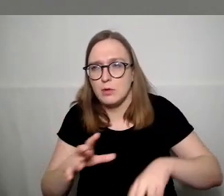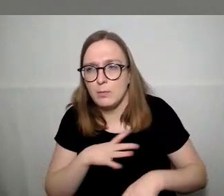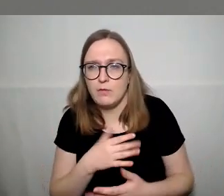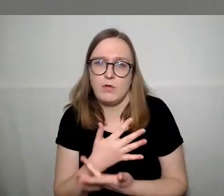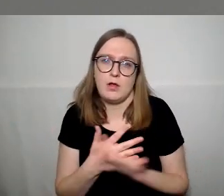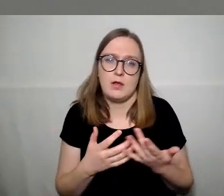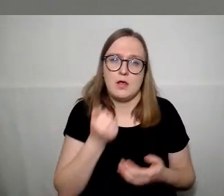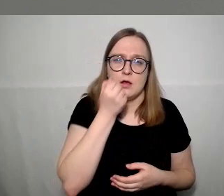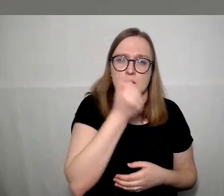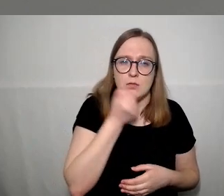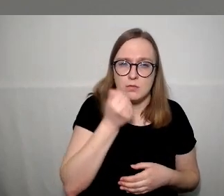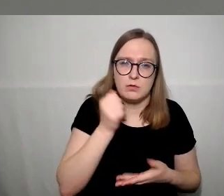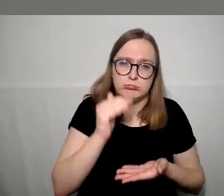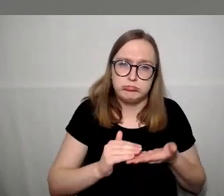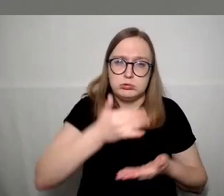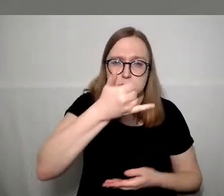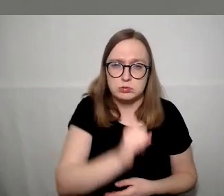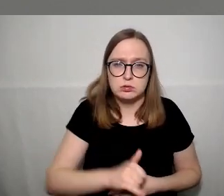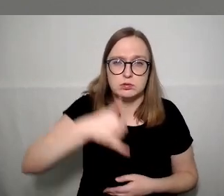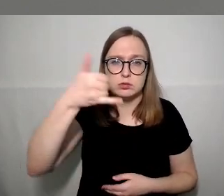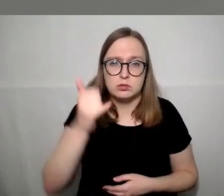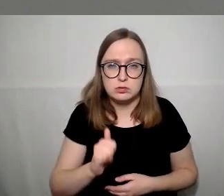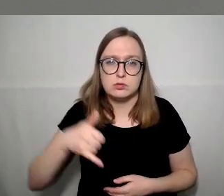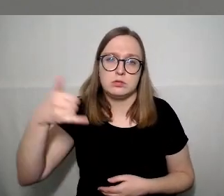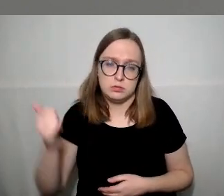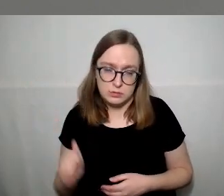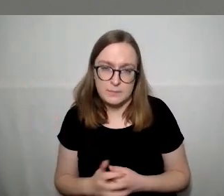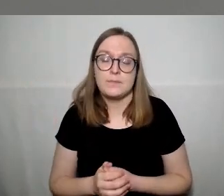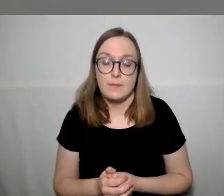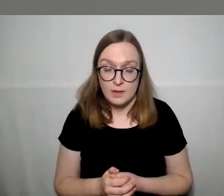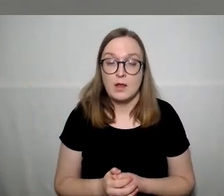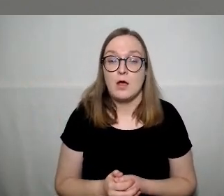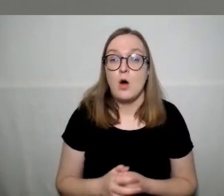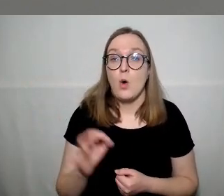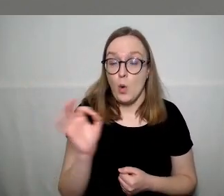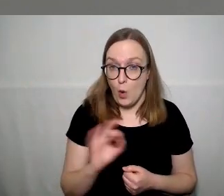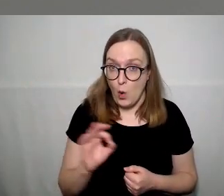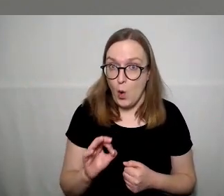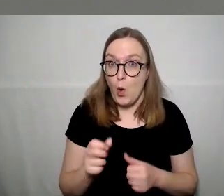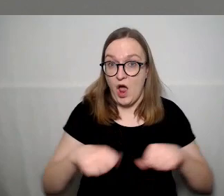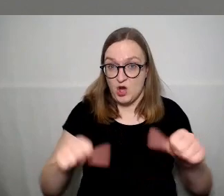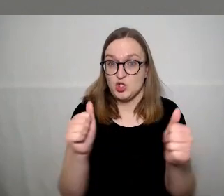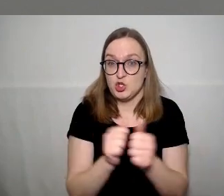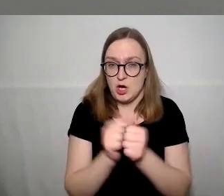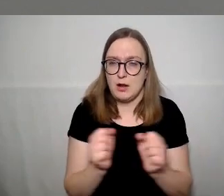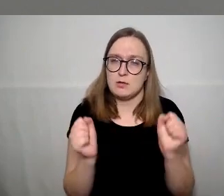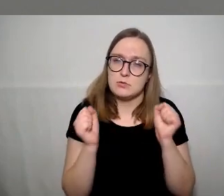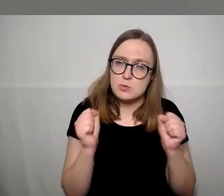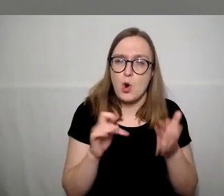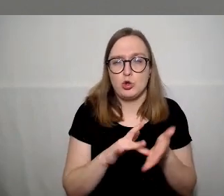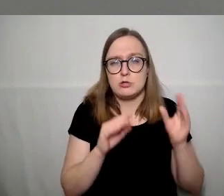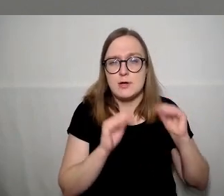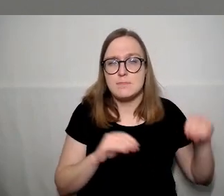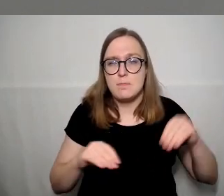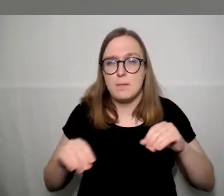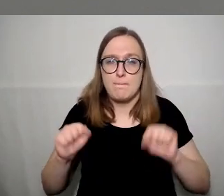rodikliai geresni būdavo, tada vėl blogesni. Na, o dėl įveiklinimo, tai ežerų, tai manau tikrai